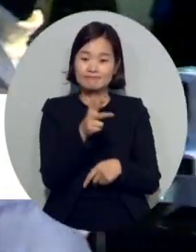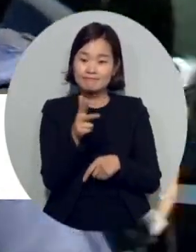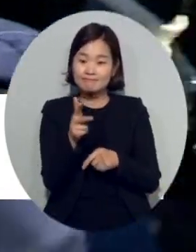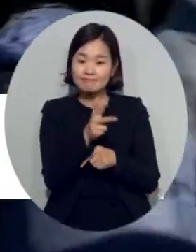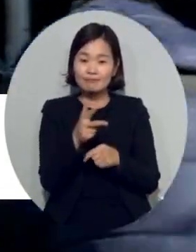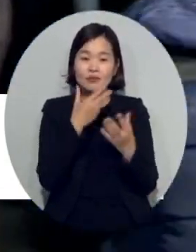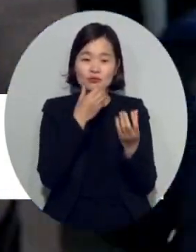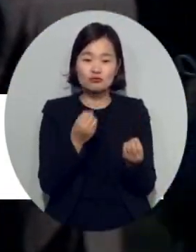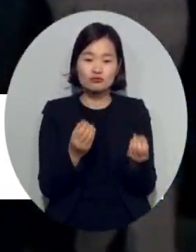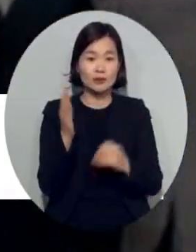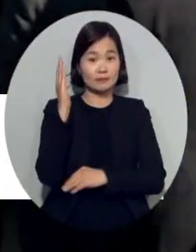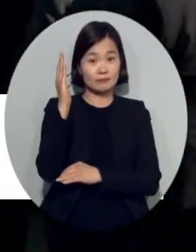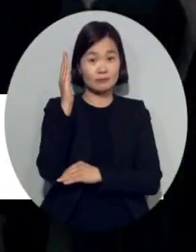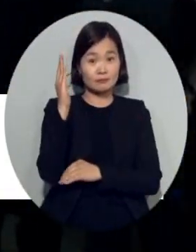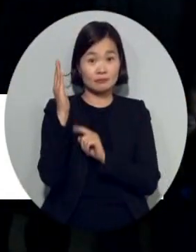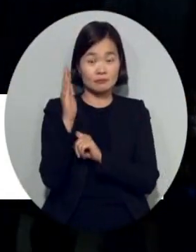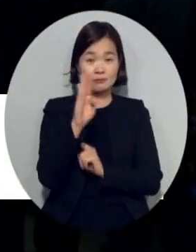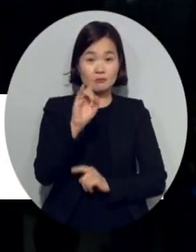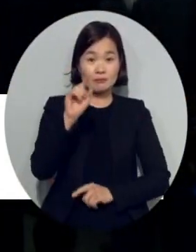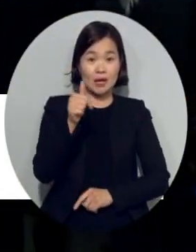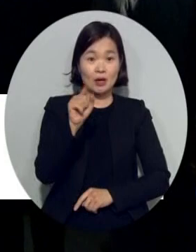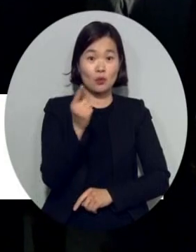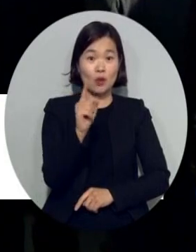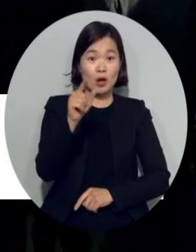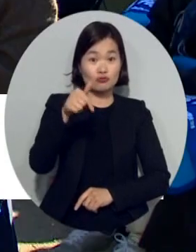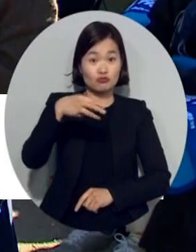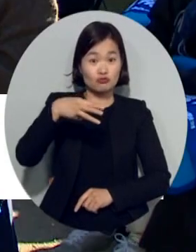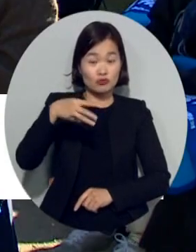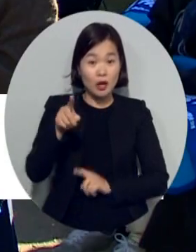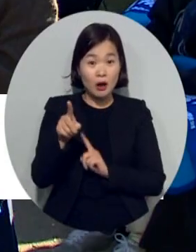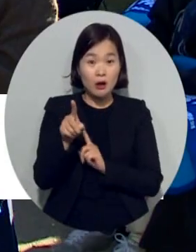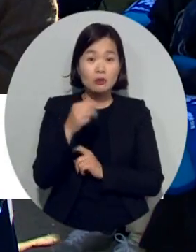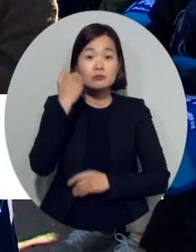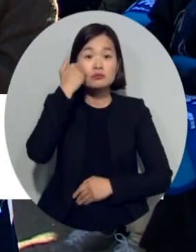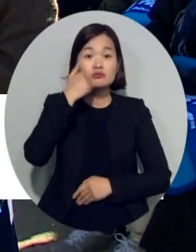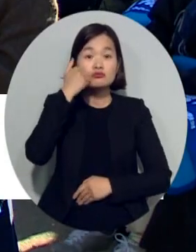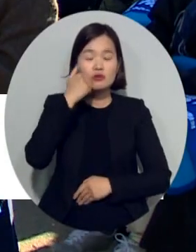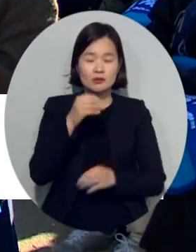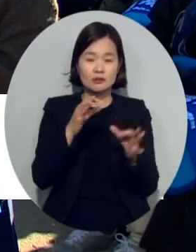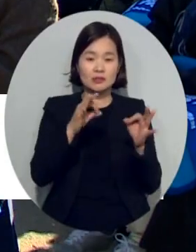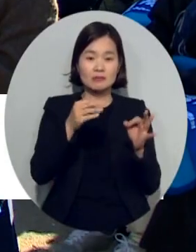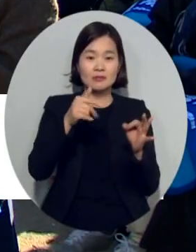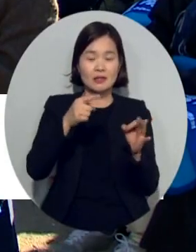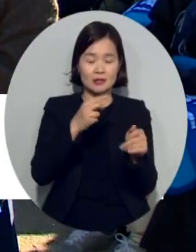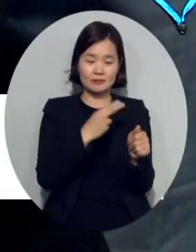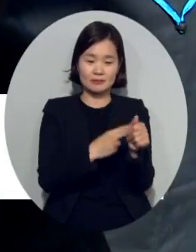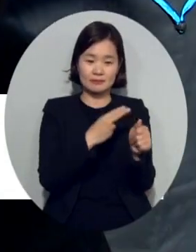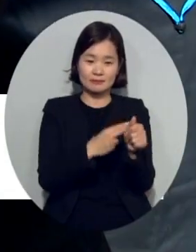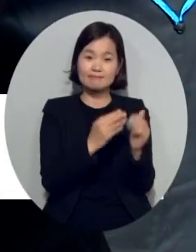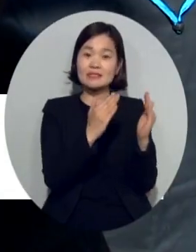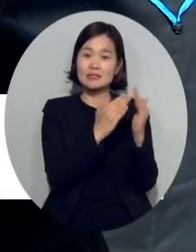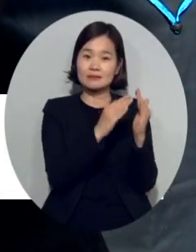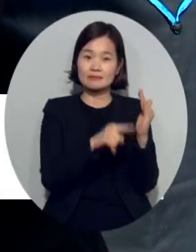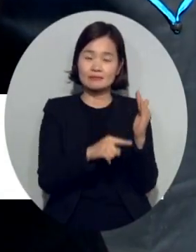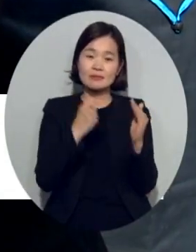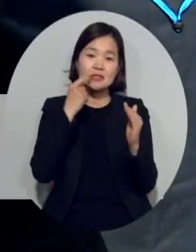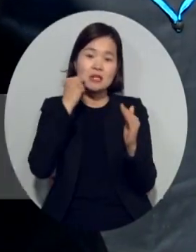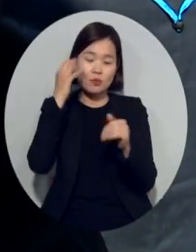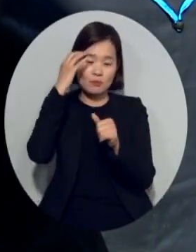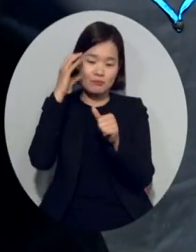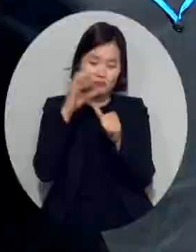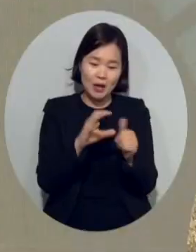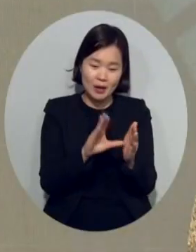전했습니다 백학 오려는 혁신 유림 베카 김 대략 선생의 고택이 자 일제 치하에서 안동 최초로